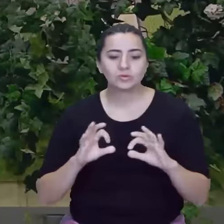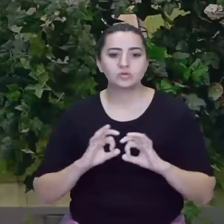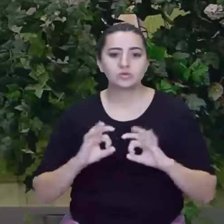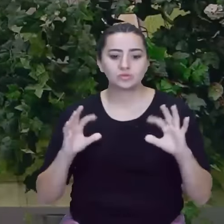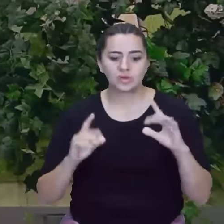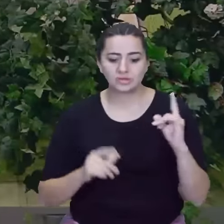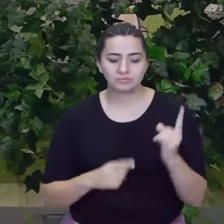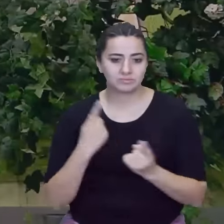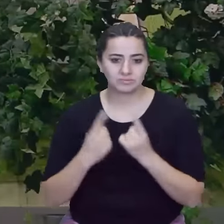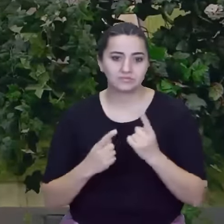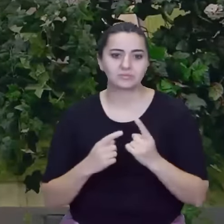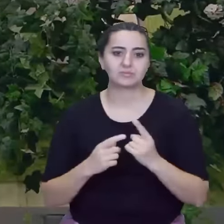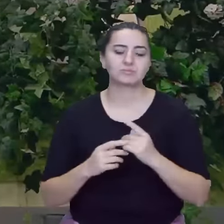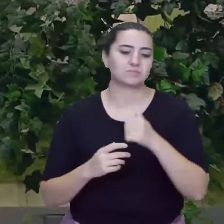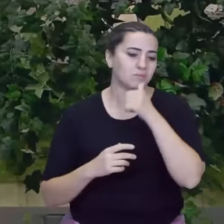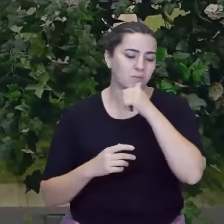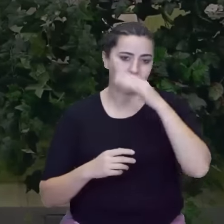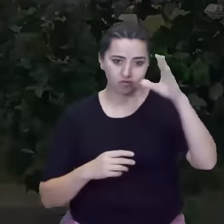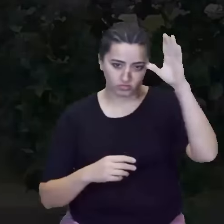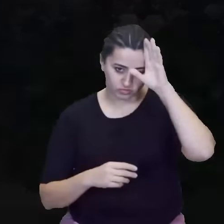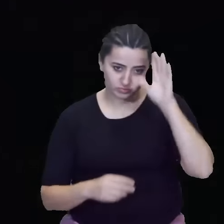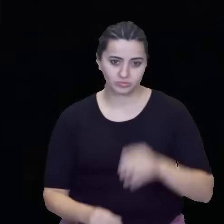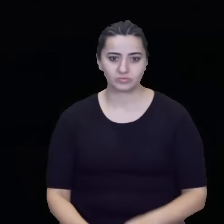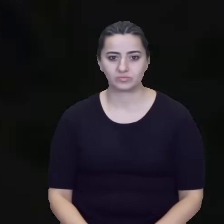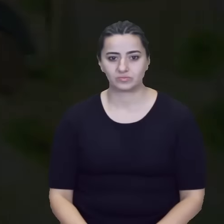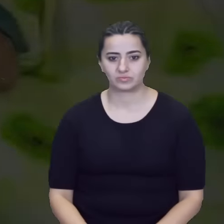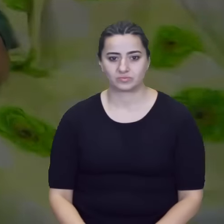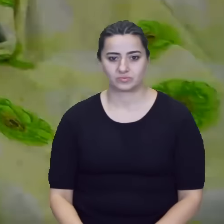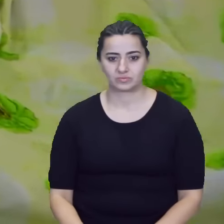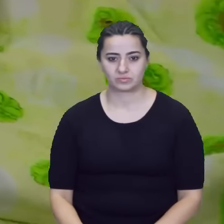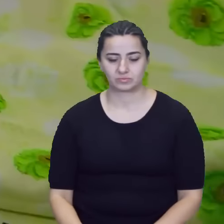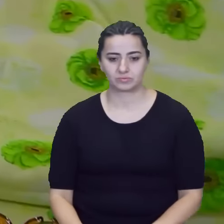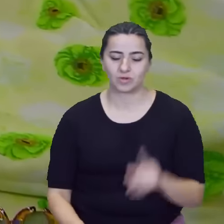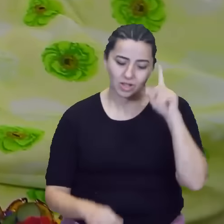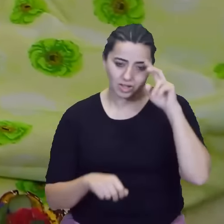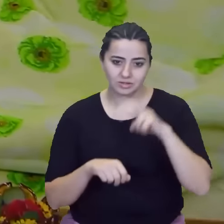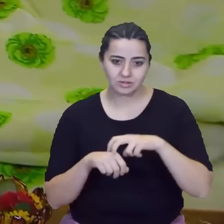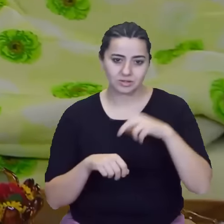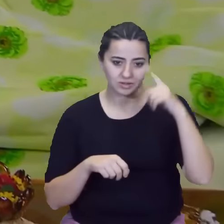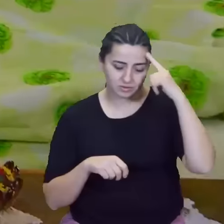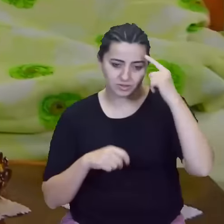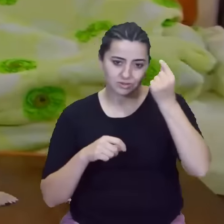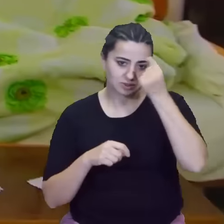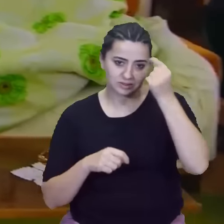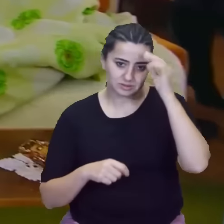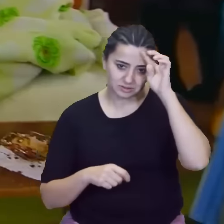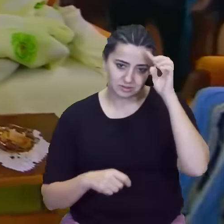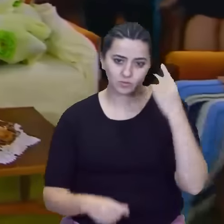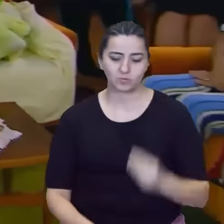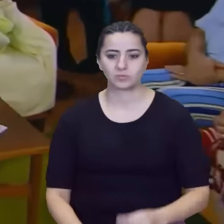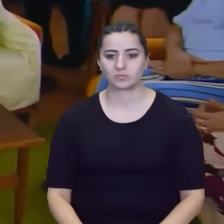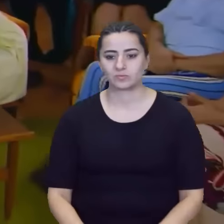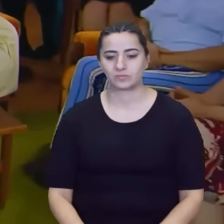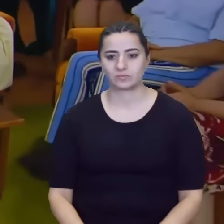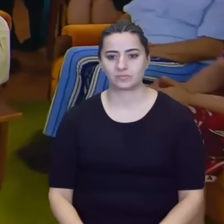müthiş icat büyük bir gürültüyle babamın kafasına düşmüştü. Ve o günün anısına kafasına iki dikiş atılmıştı. Kolu ise